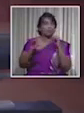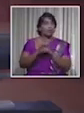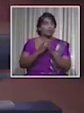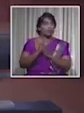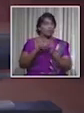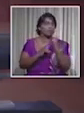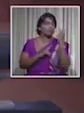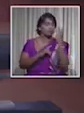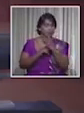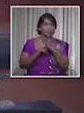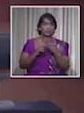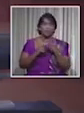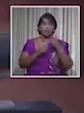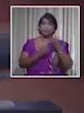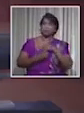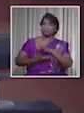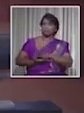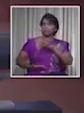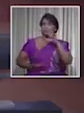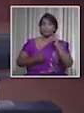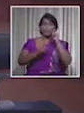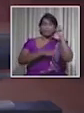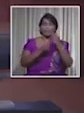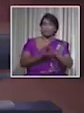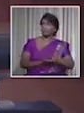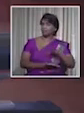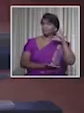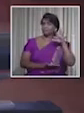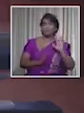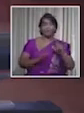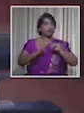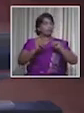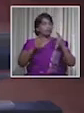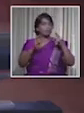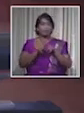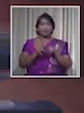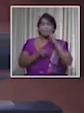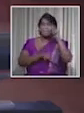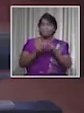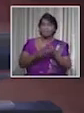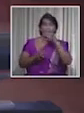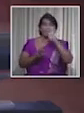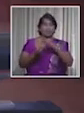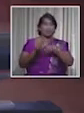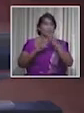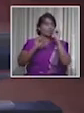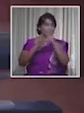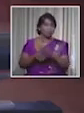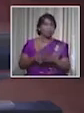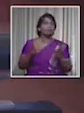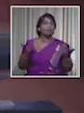අමතිවරු ගණනාවකගේ මල්ල තර වෙලා. නිලධාරීන් ගණනාවකගේ මල්ල තර වෙලා. අනිත් පැත්තෙන් ගත්තොත් ජනතාවට වස සහිත පොහොර ගෙනල්ලා